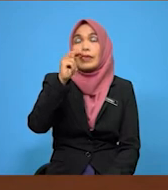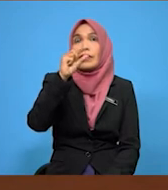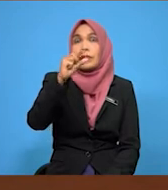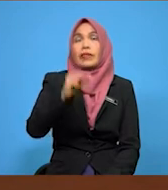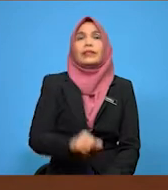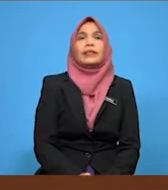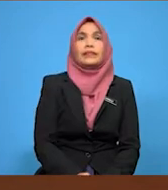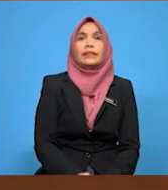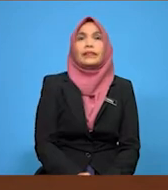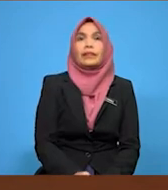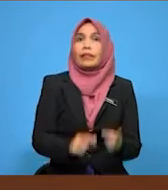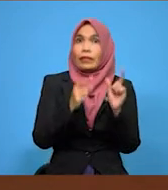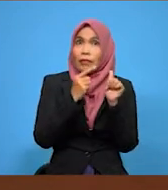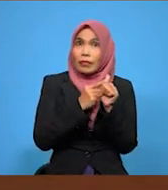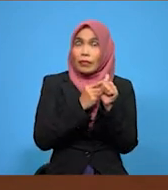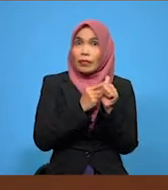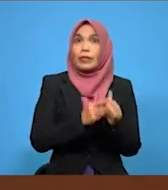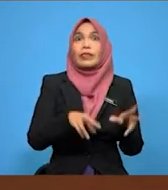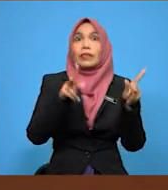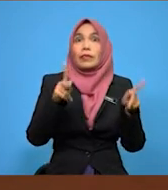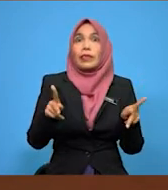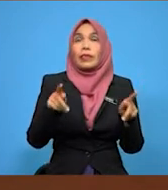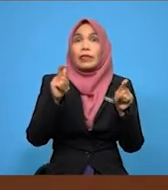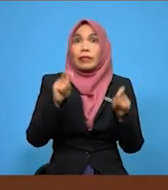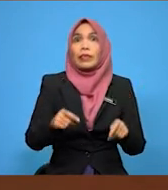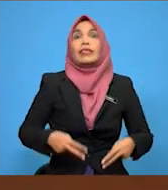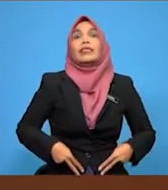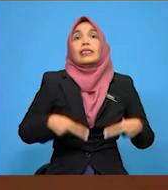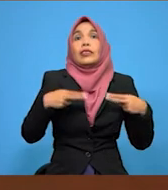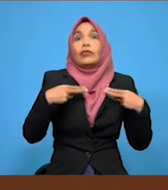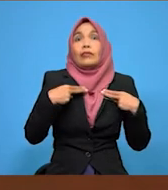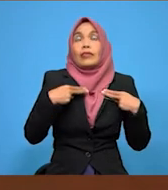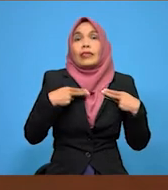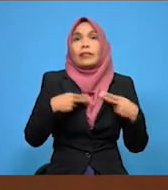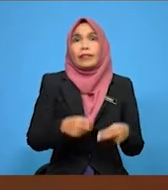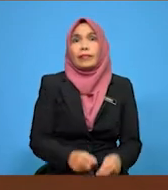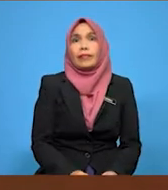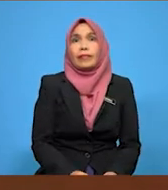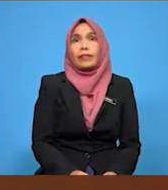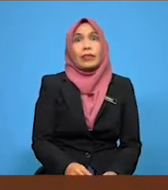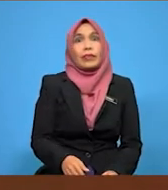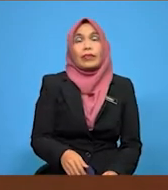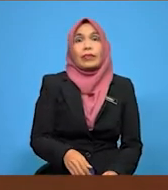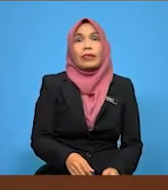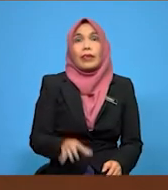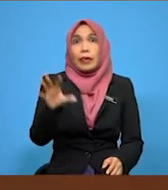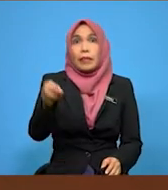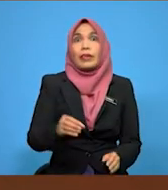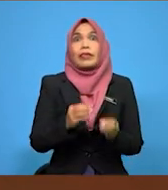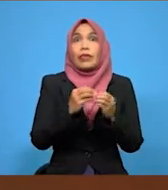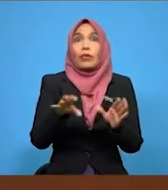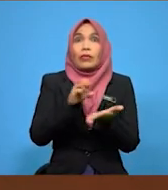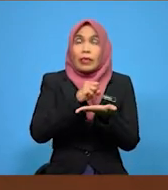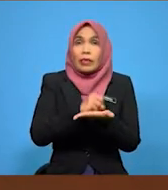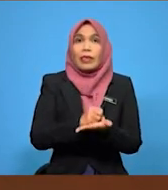Pertama sekali, para pelajar perlu menghidupkan penimbang elektronik. Kemudian, ambil telur sajian